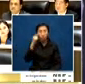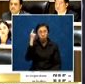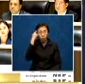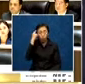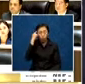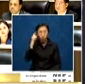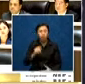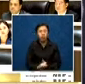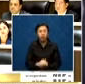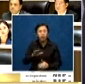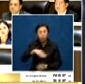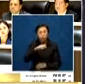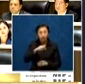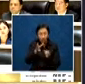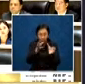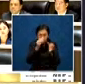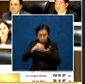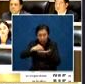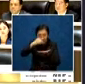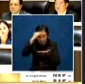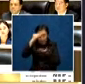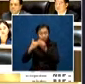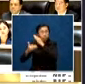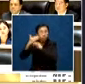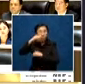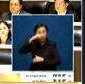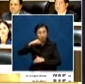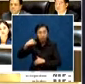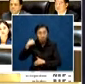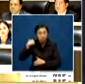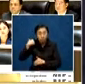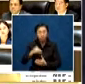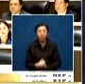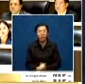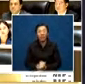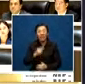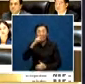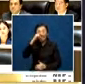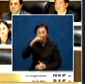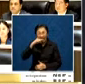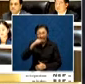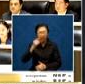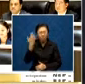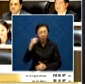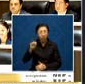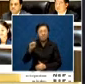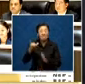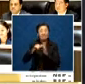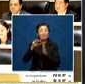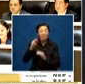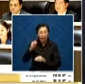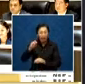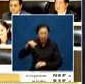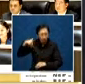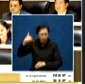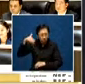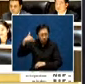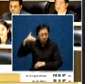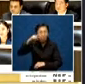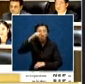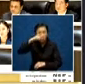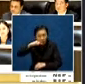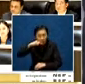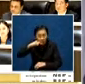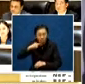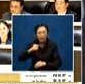จะฟังเหตุผลไงเข้าไปแล้วอาจจะครั้งแรกงดออกเสียงแต่เกินองค์ประชุมแล้วกลุ่มนี้มีศักยภาพที่จะเปลี่ยนใจเขาได้หรือว่